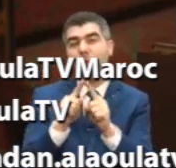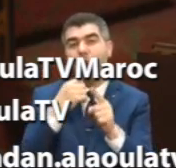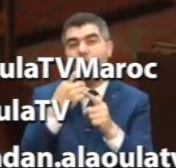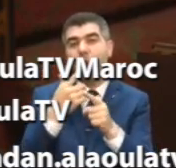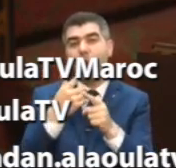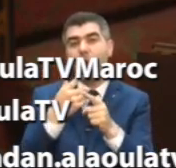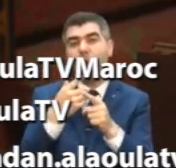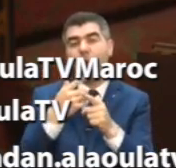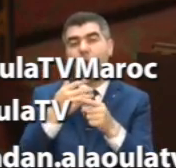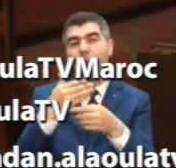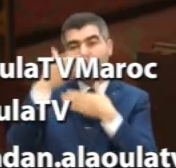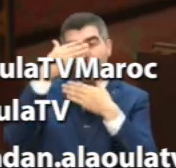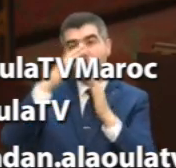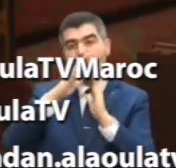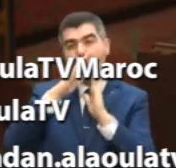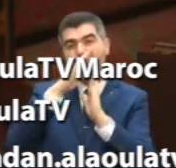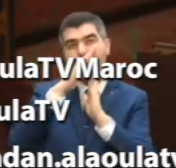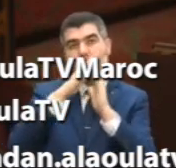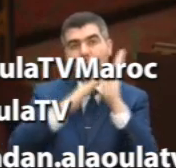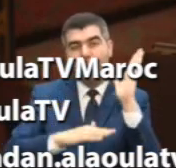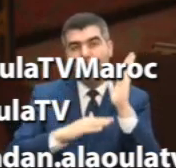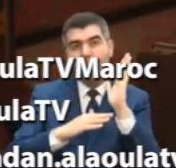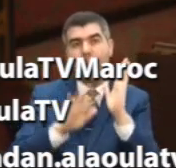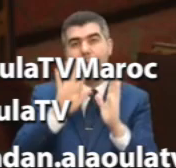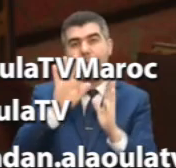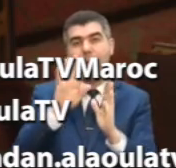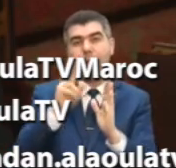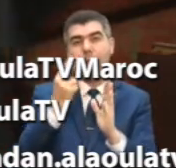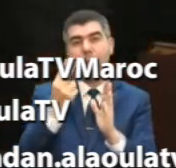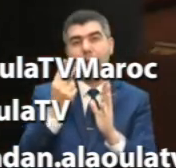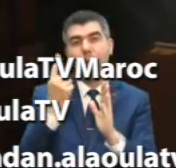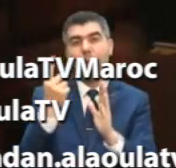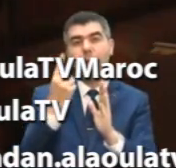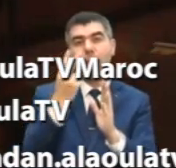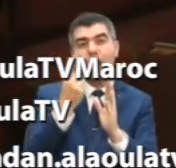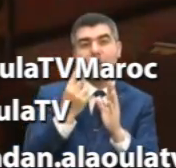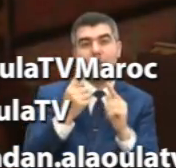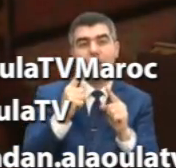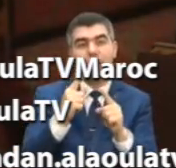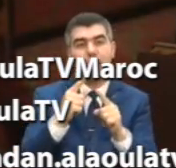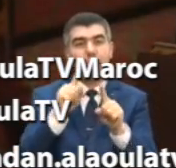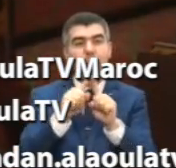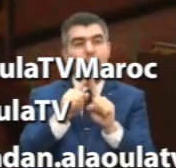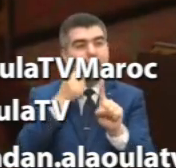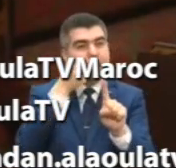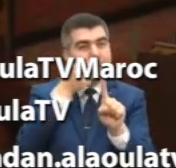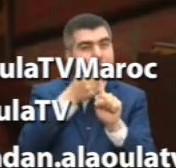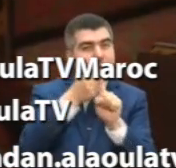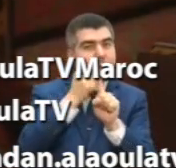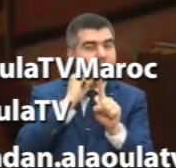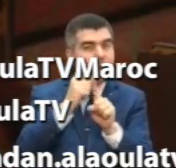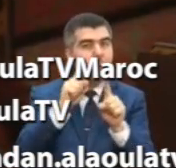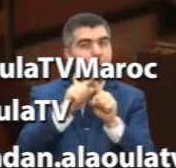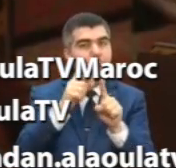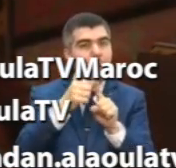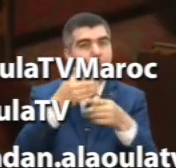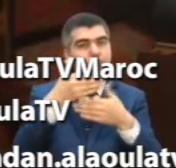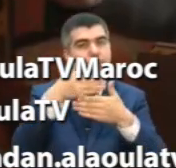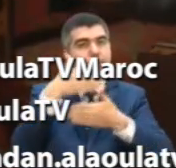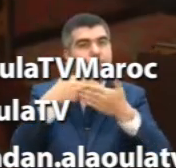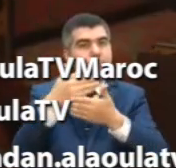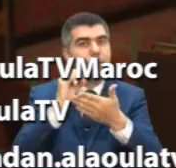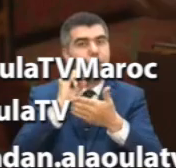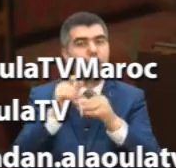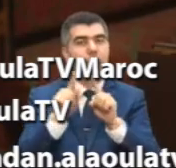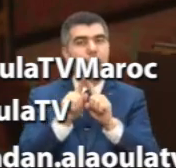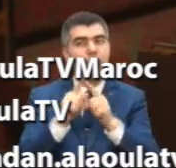القروي 55%، 5231 مؤسسة اللي تم تأهيلها. بالنسبة للفرعيات، حنايا